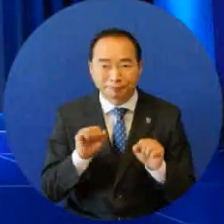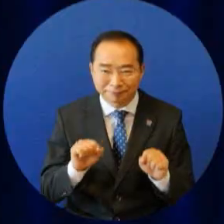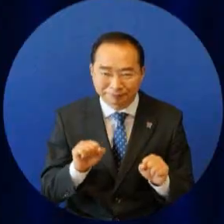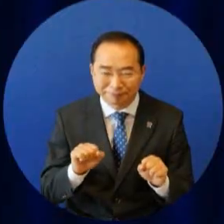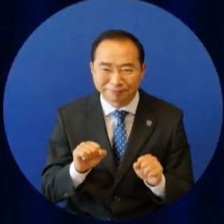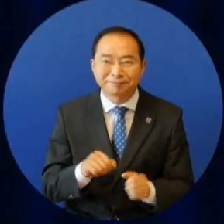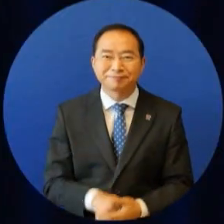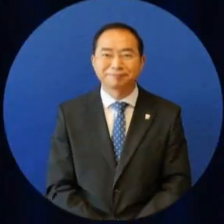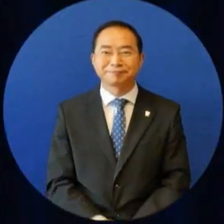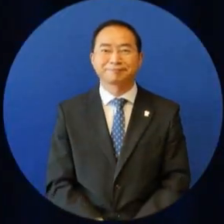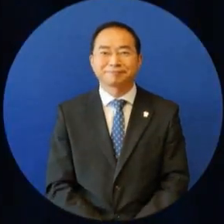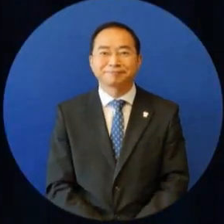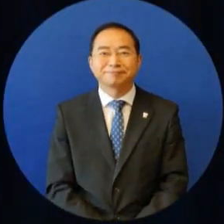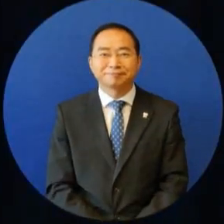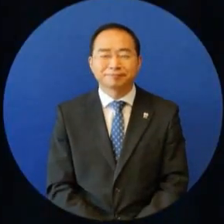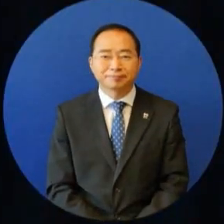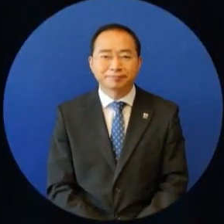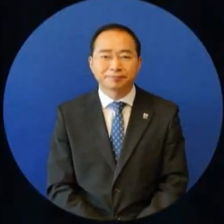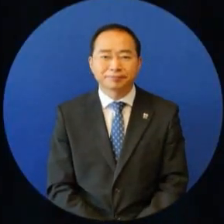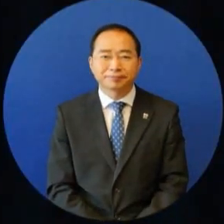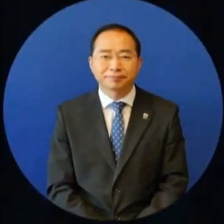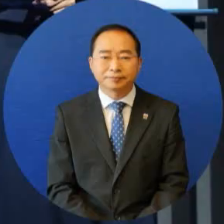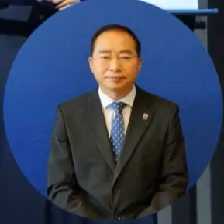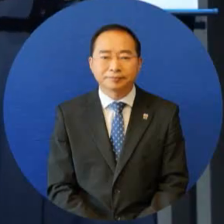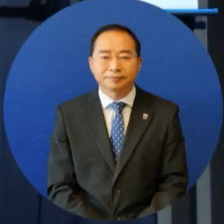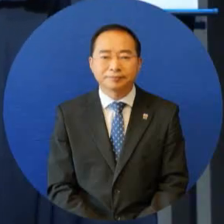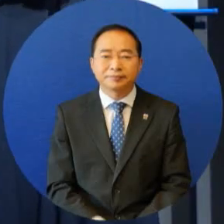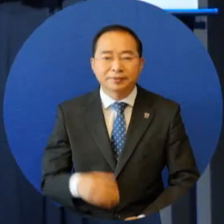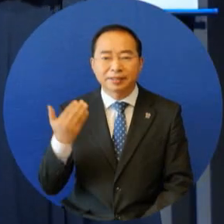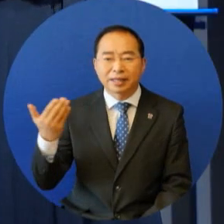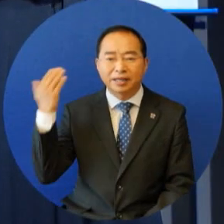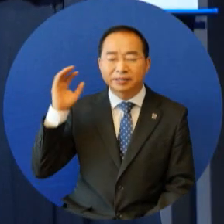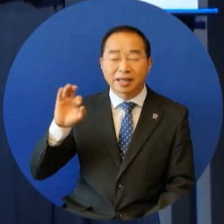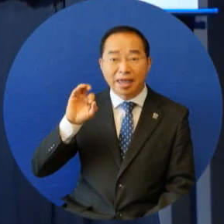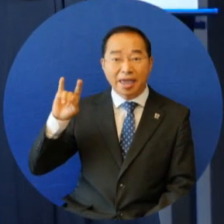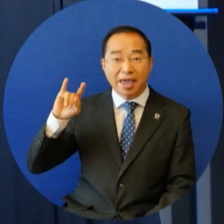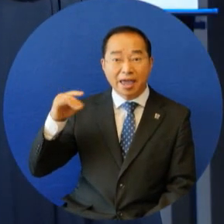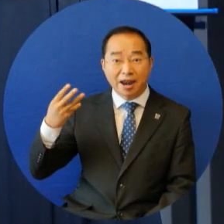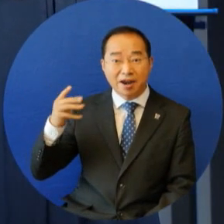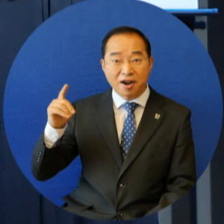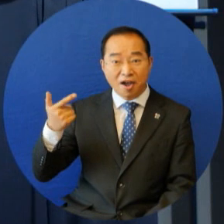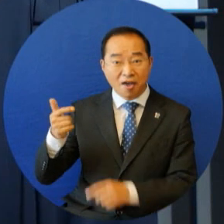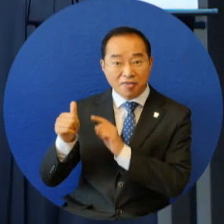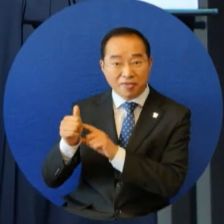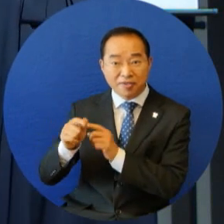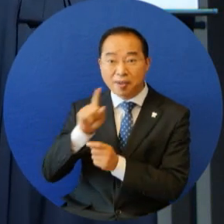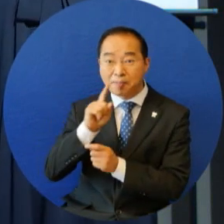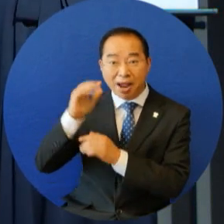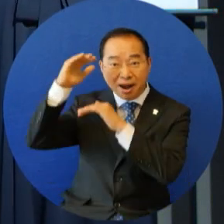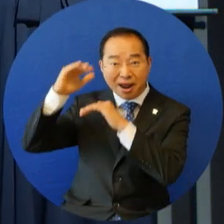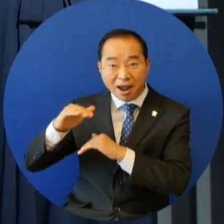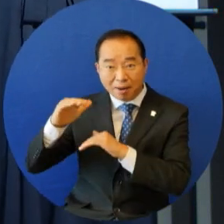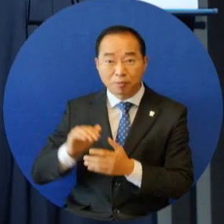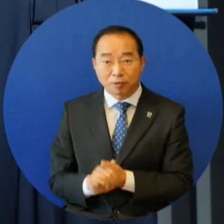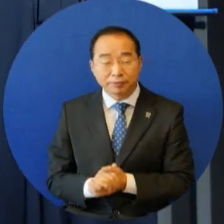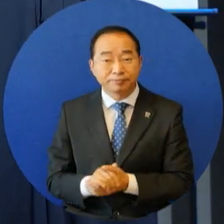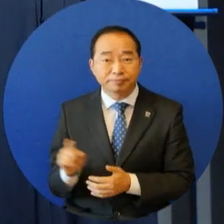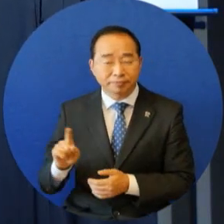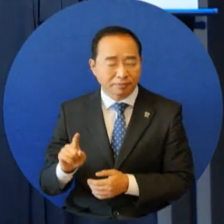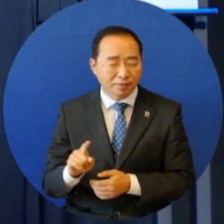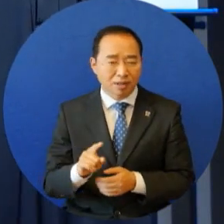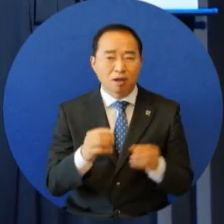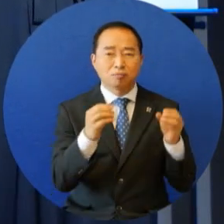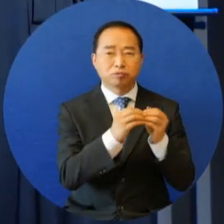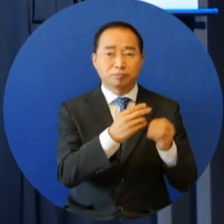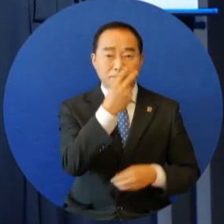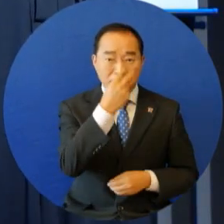교수님 안녕하세요. 예, 안녕하세요. 네, FRB 전 의장인 앨런 그리스퍼는 이런 말을 했습니다. 문맹은